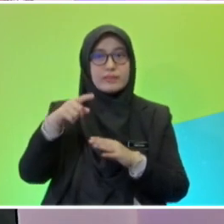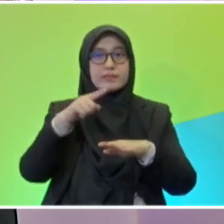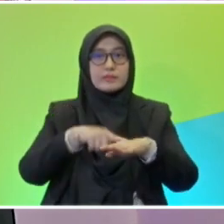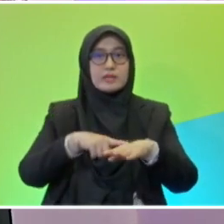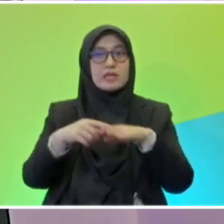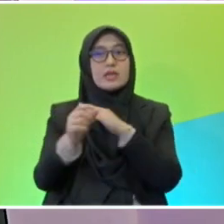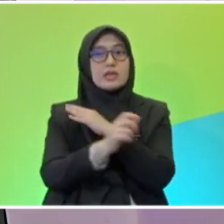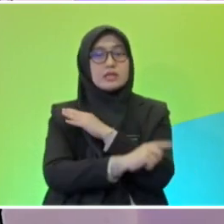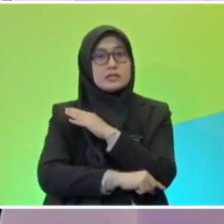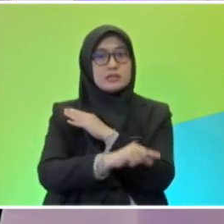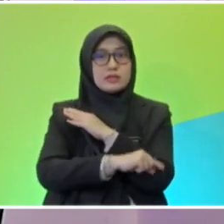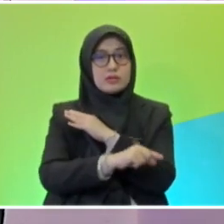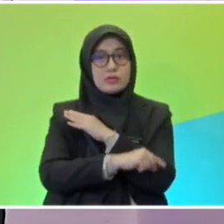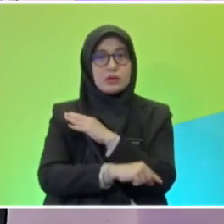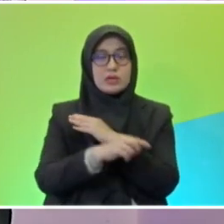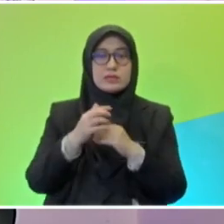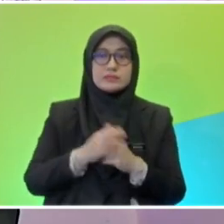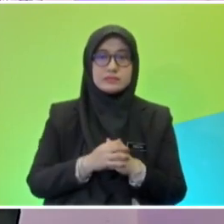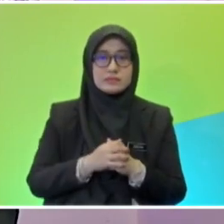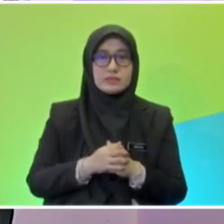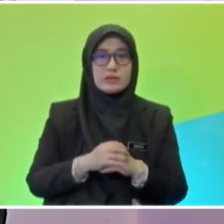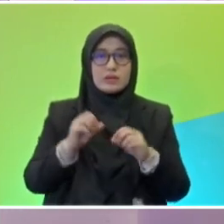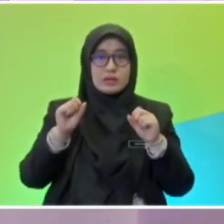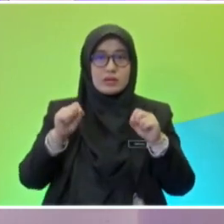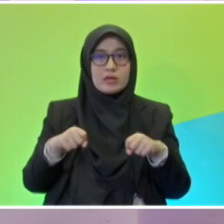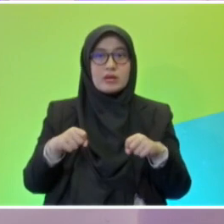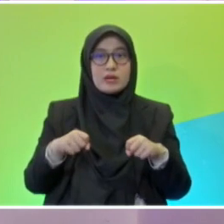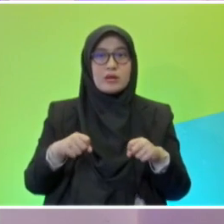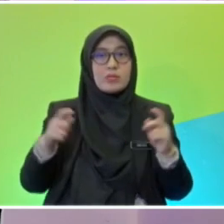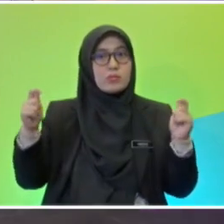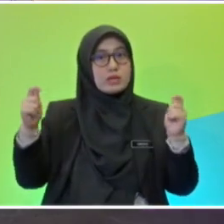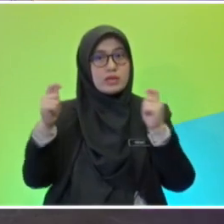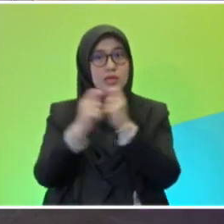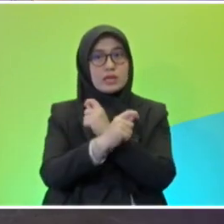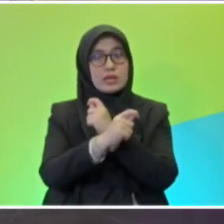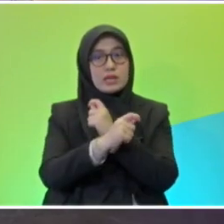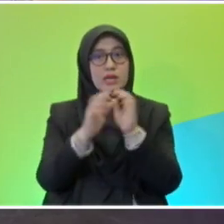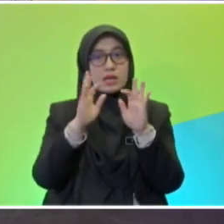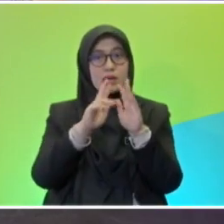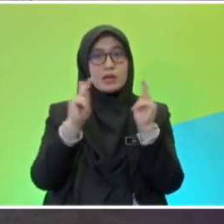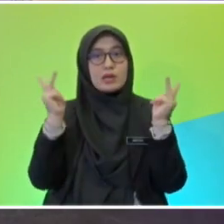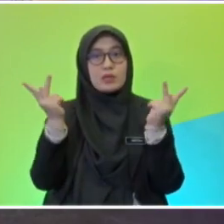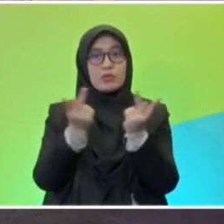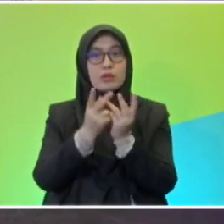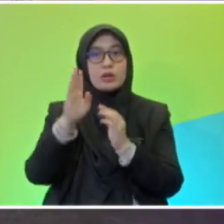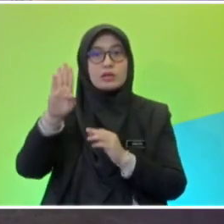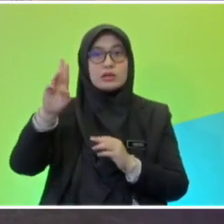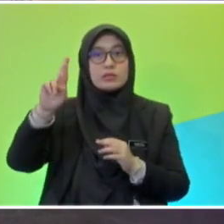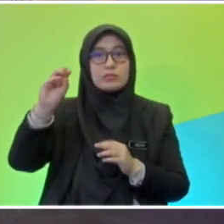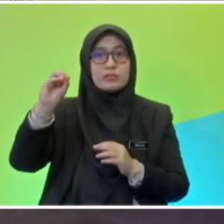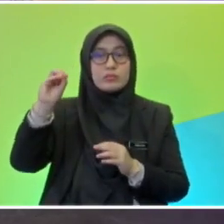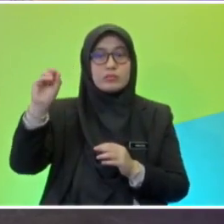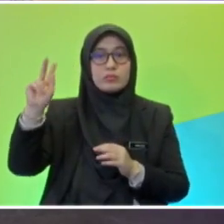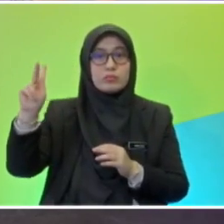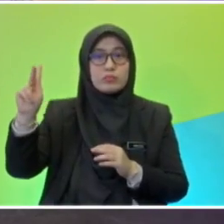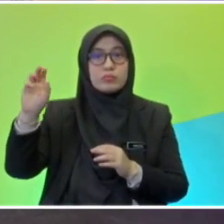serangan keluarga beruk dua kali Wah Nah Serang balik huh tak boleh dia tak boleh dua kali keutuhan